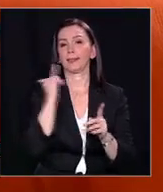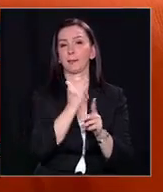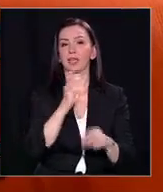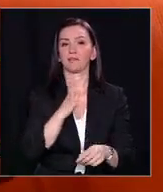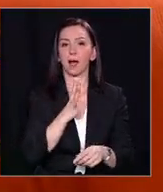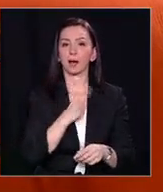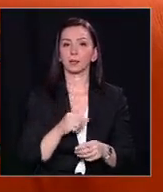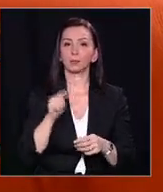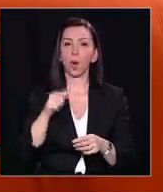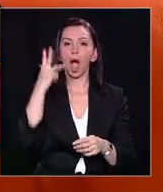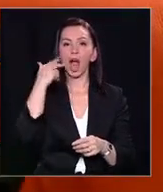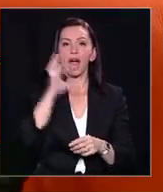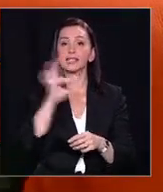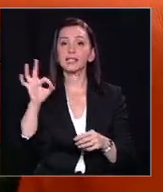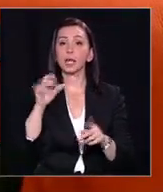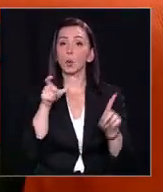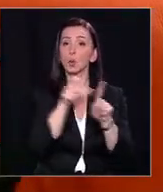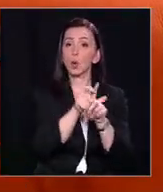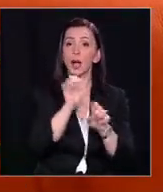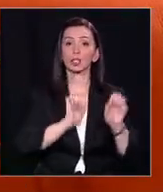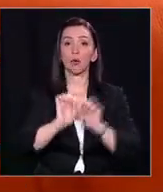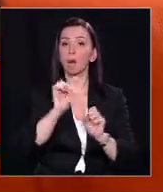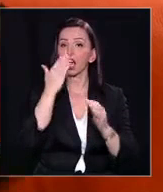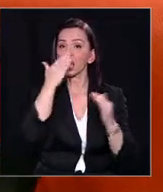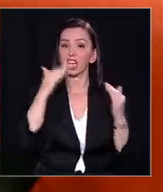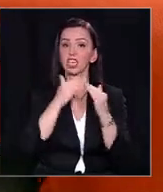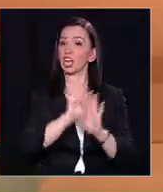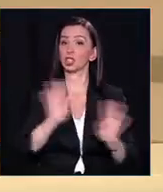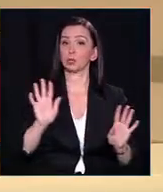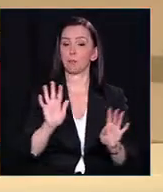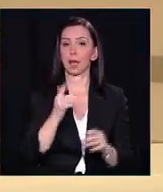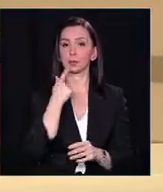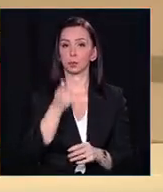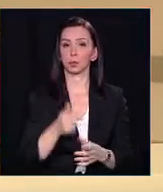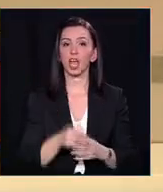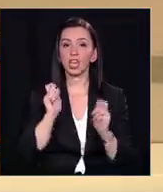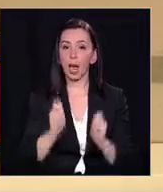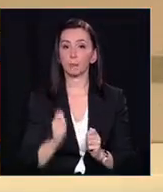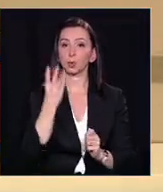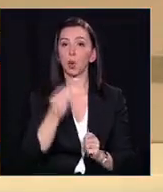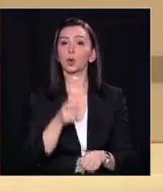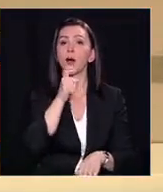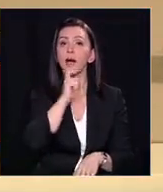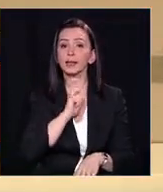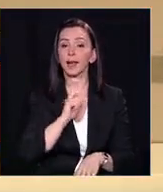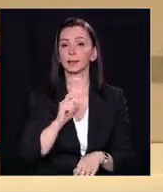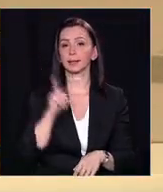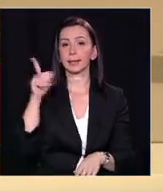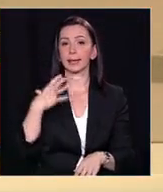savunmak yakışmaz. Ya dün Sayın Genel Başkan sahip çıkmadı mı? Yapmış olduğu hatanın da